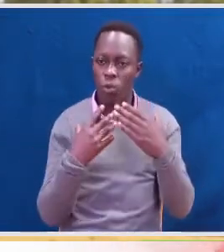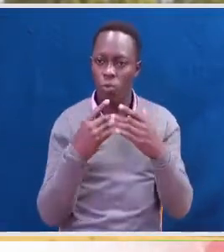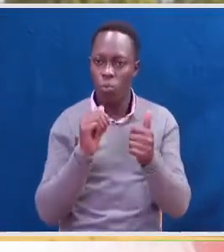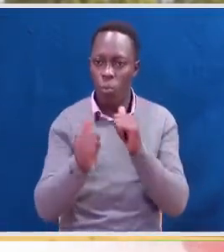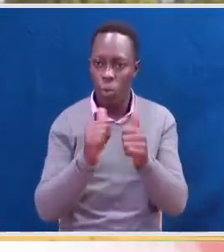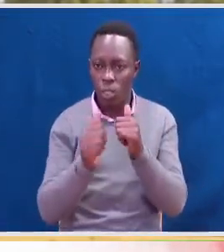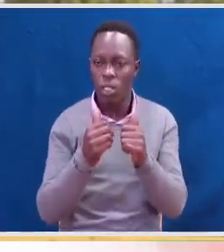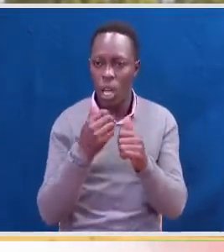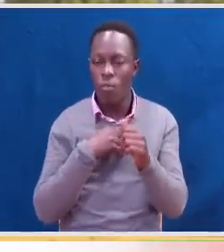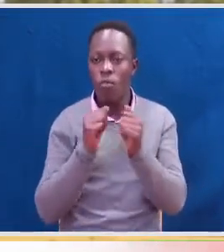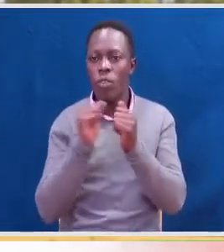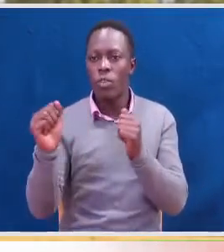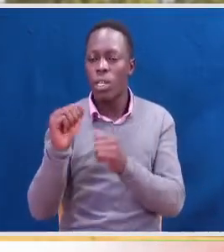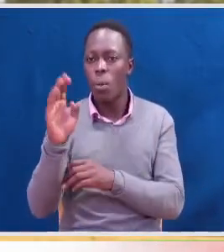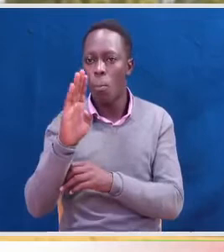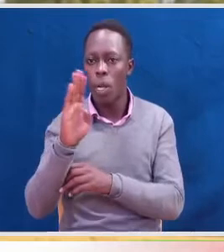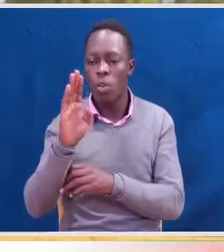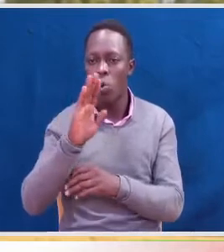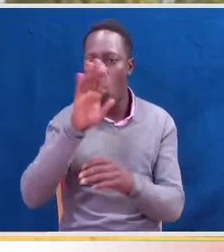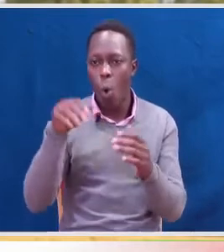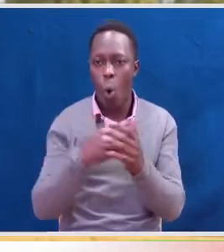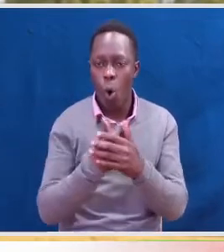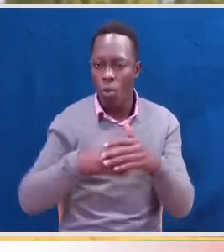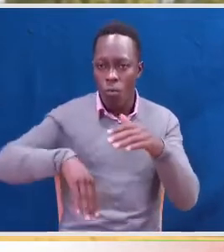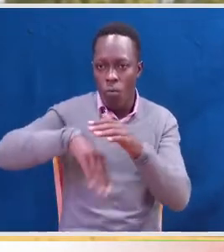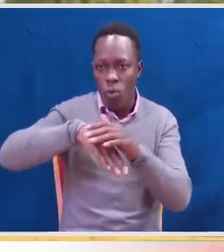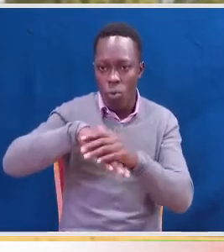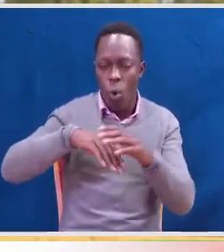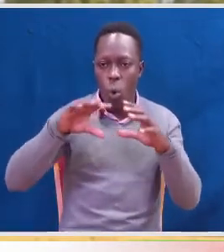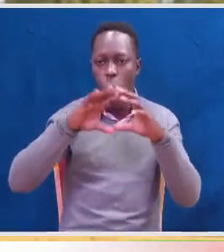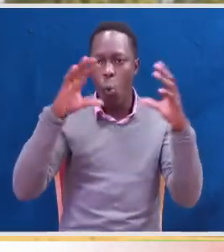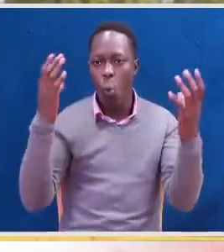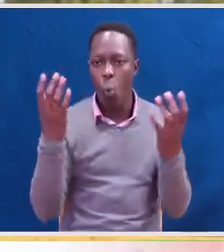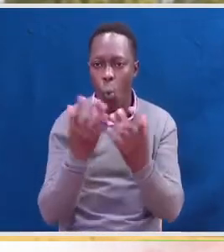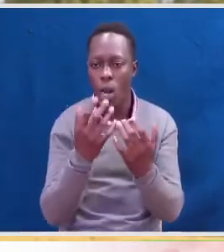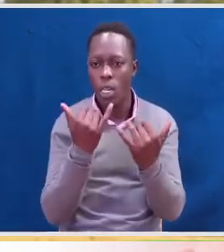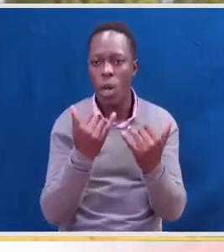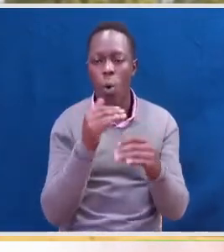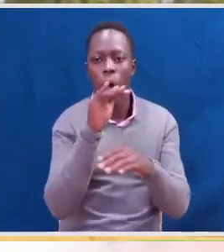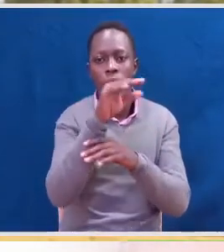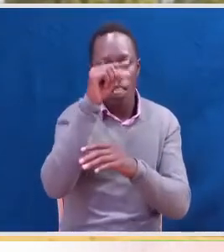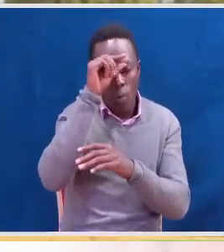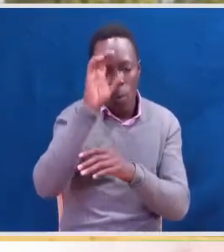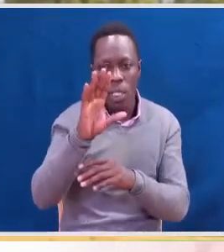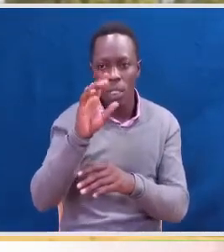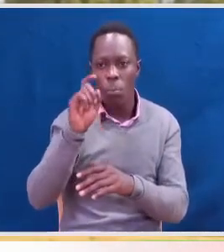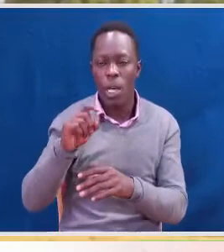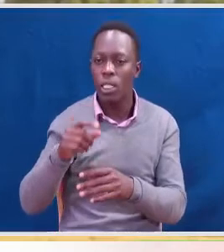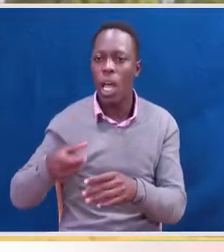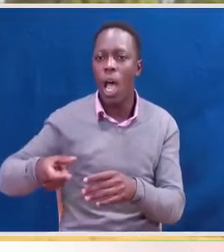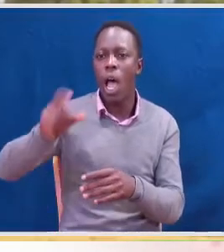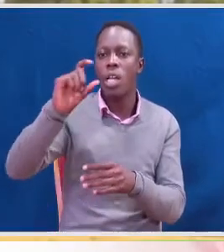bilioni 15, wachezaji wa soka mashinani sasa wanalilia serikali kuweza kuongeza fedha ili angalau watiliwe